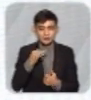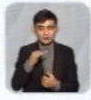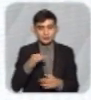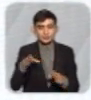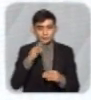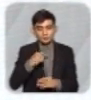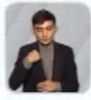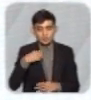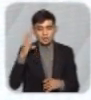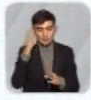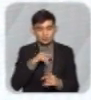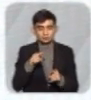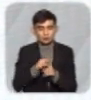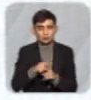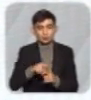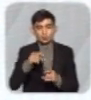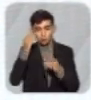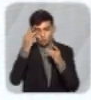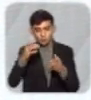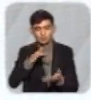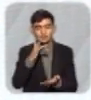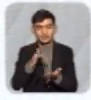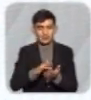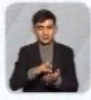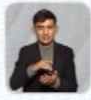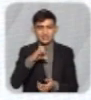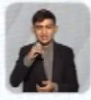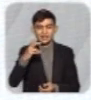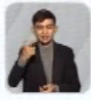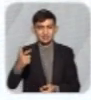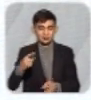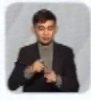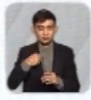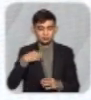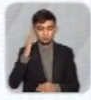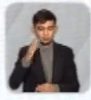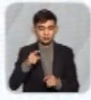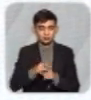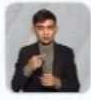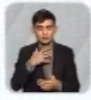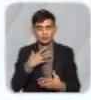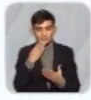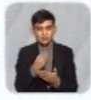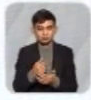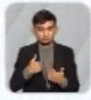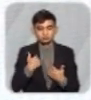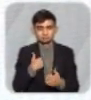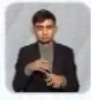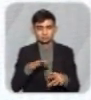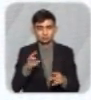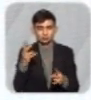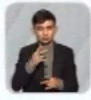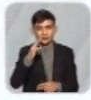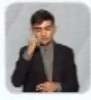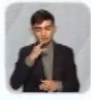Уверен, что мы справимся со званием культурной столицы СНГ. Нам нужно показать пример своими действиями, что такое родина. Родина ведь